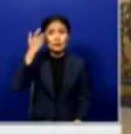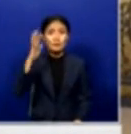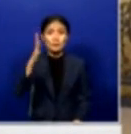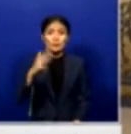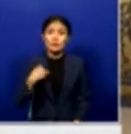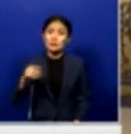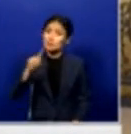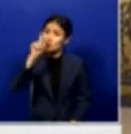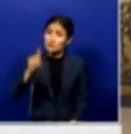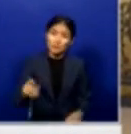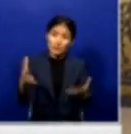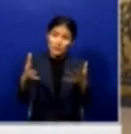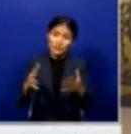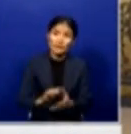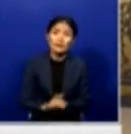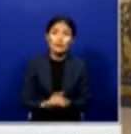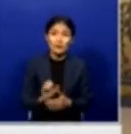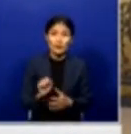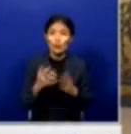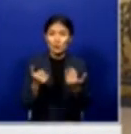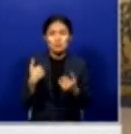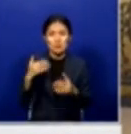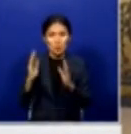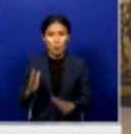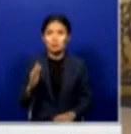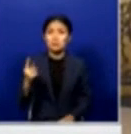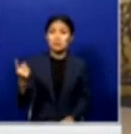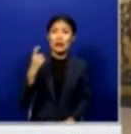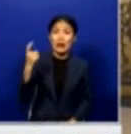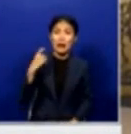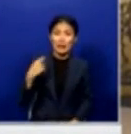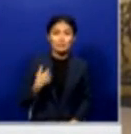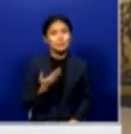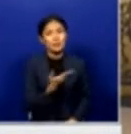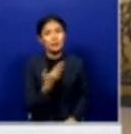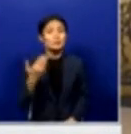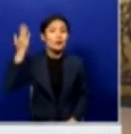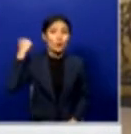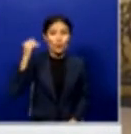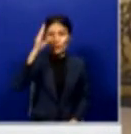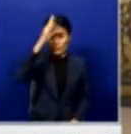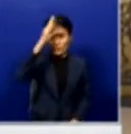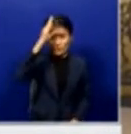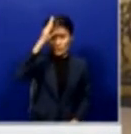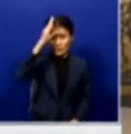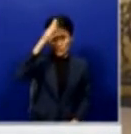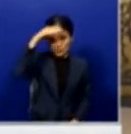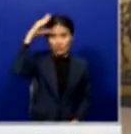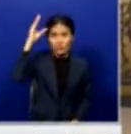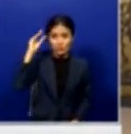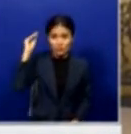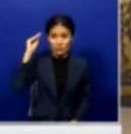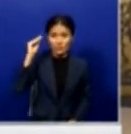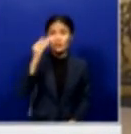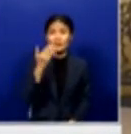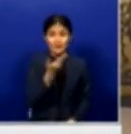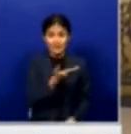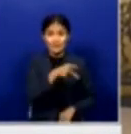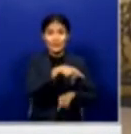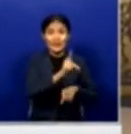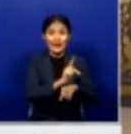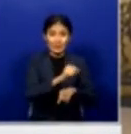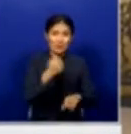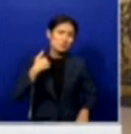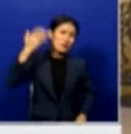ามผมว่าสมัยที่ท่านประธานรัฐสภาเป็นนายกรัฐมนตรีครั้งที่สองมีการกู้เงินมิยาซาว่าเขาทำอย่าง